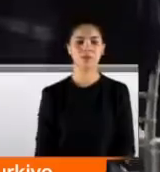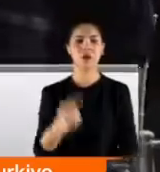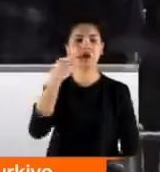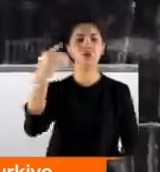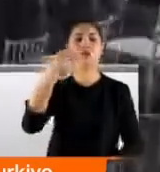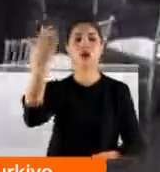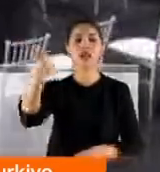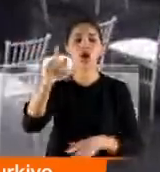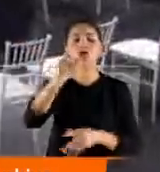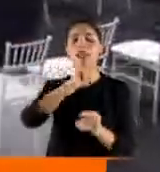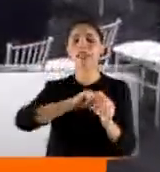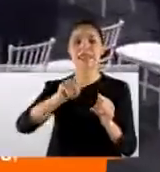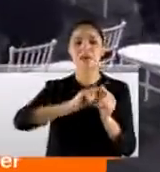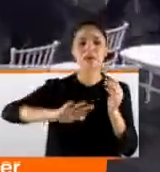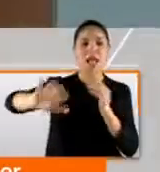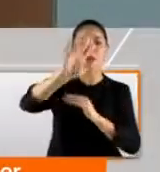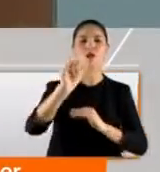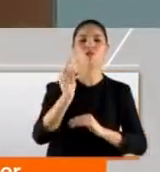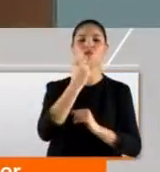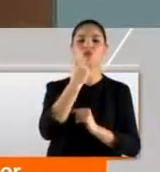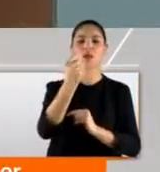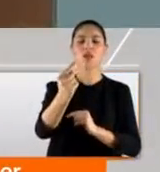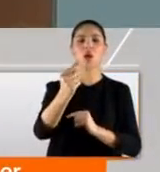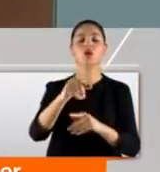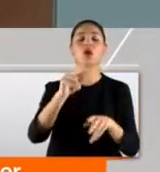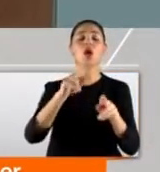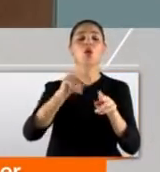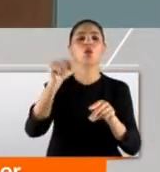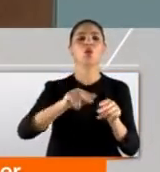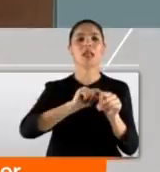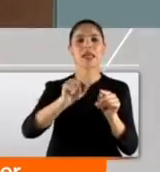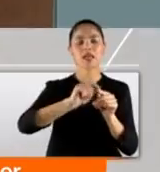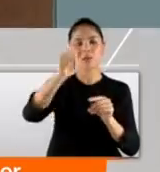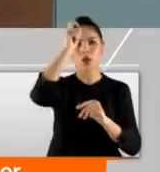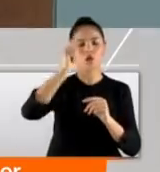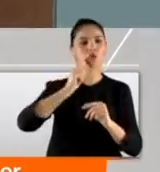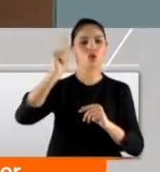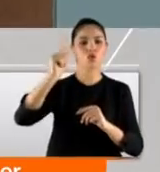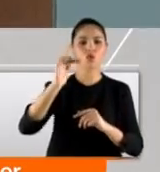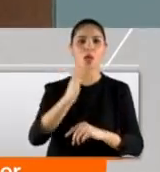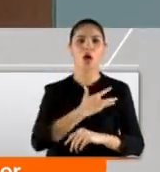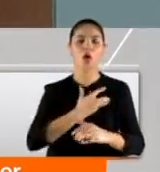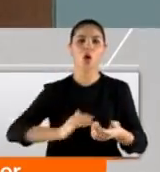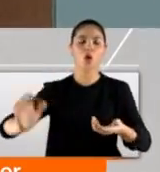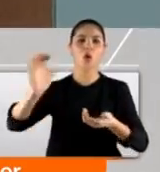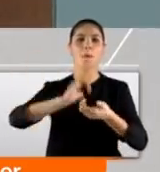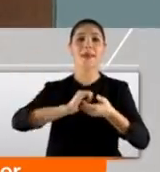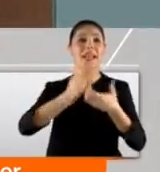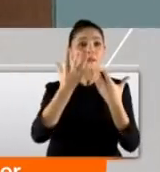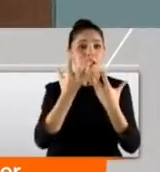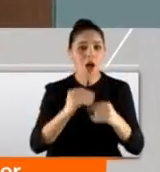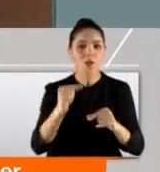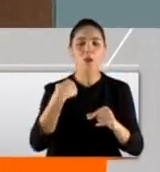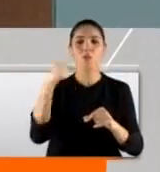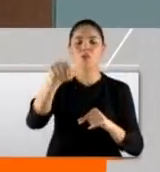Erdoğan Kıbrıslılara müjdeyi burada verdi. Kuzey Kıbrıs Türk Cumhuriyeti ile gönül birliğimiz olmasa biz